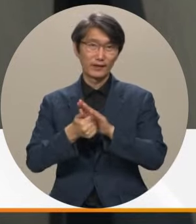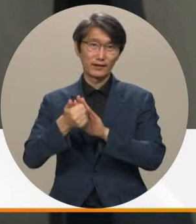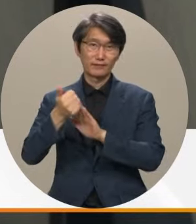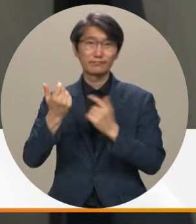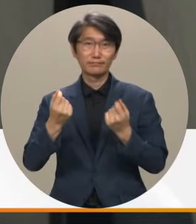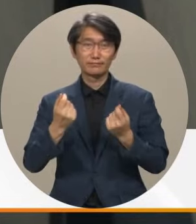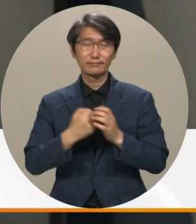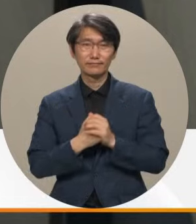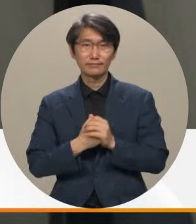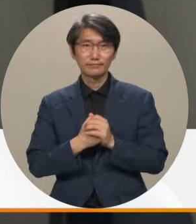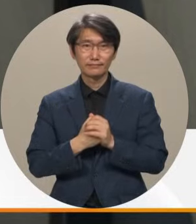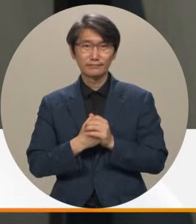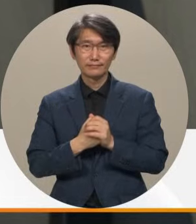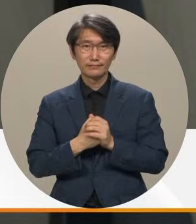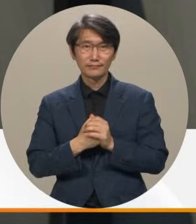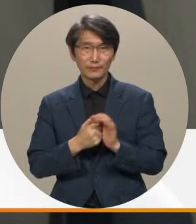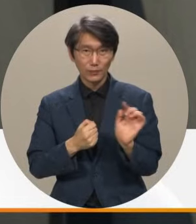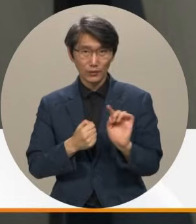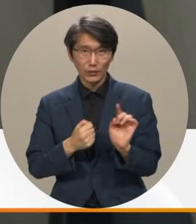소망입니다. 아무쪼록